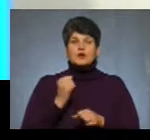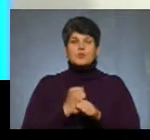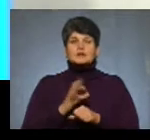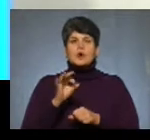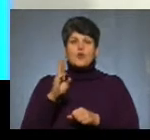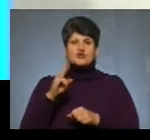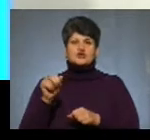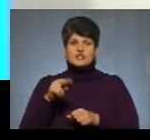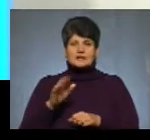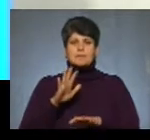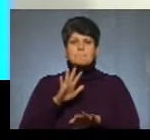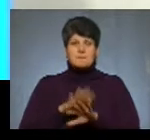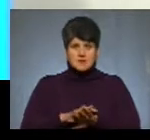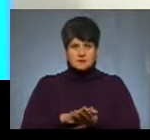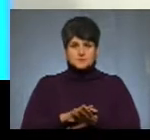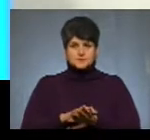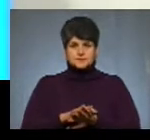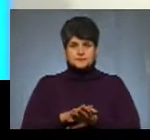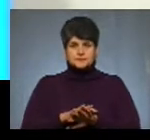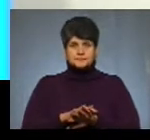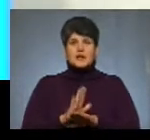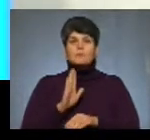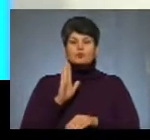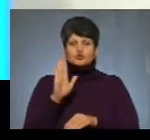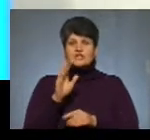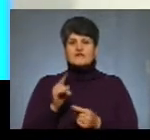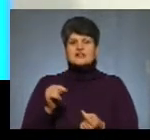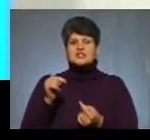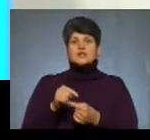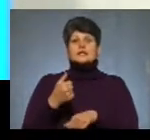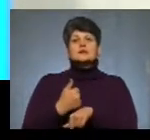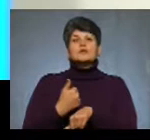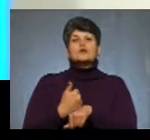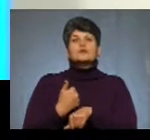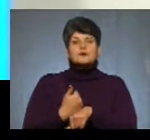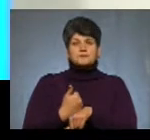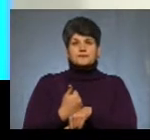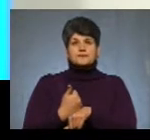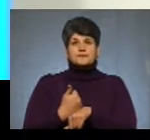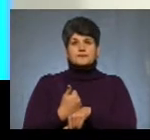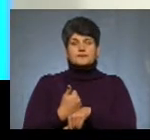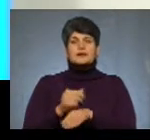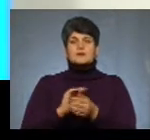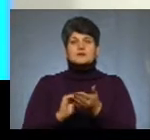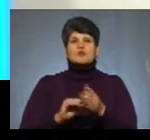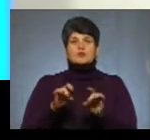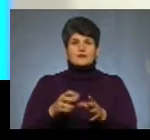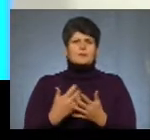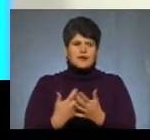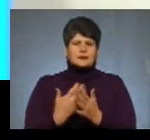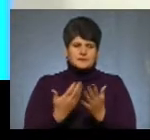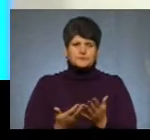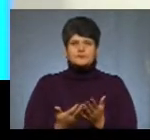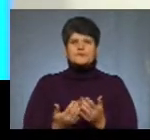Ощадбанк, це буде робити Ощадбанк і буде визначати пріоритетність, яка визначена постановою. Тобто, якщо, наприклад,